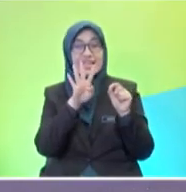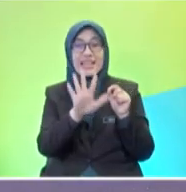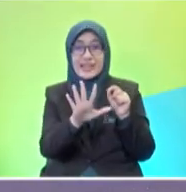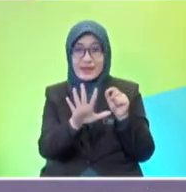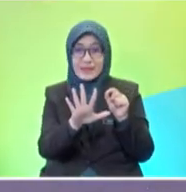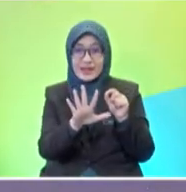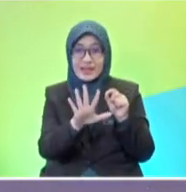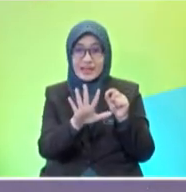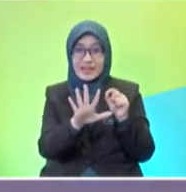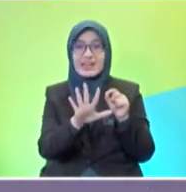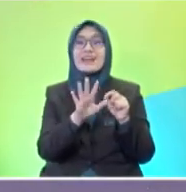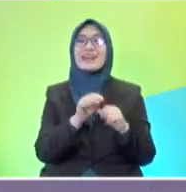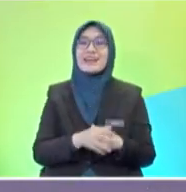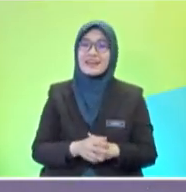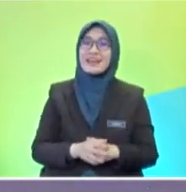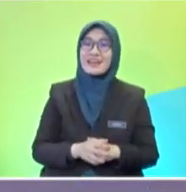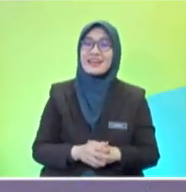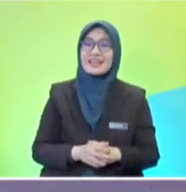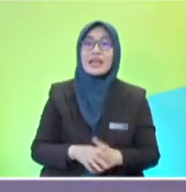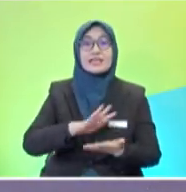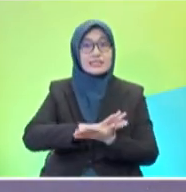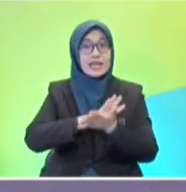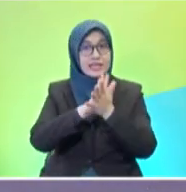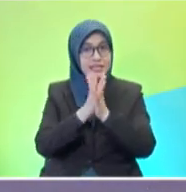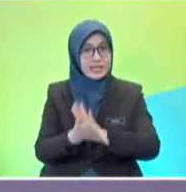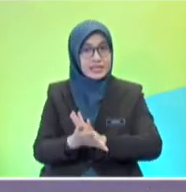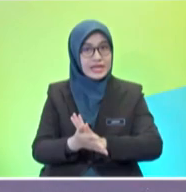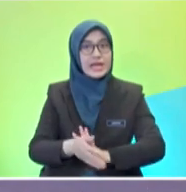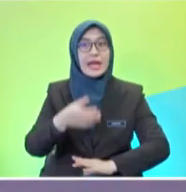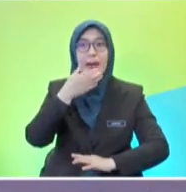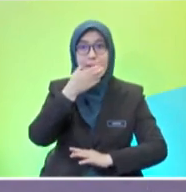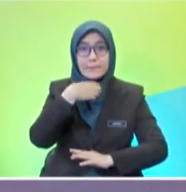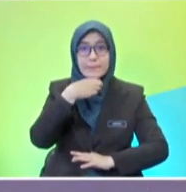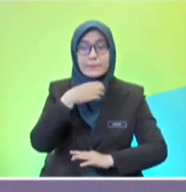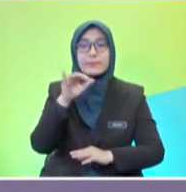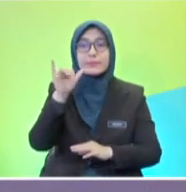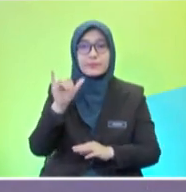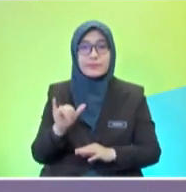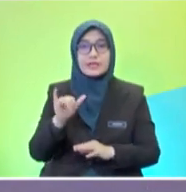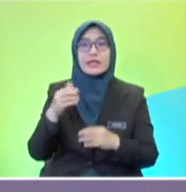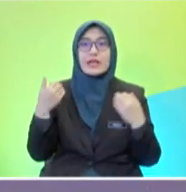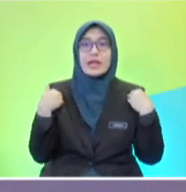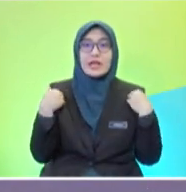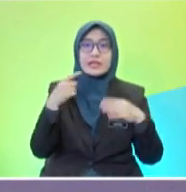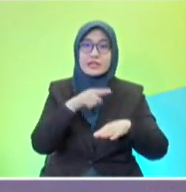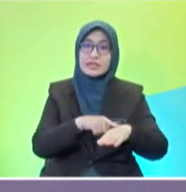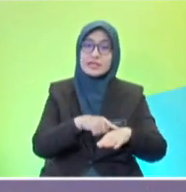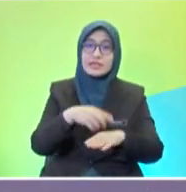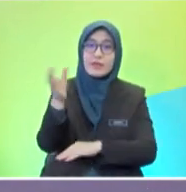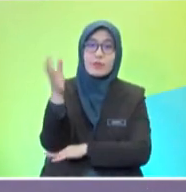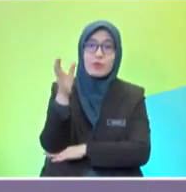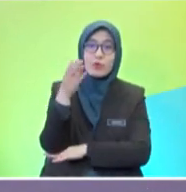5 jadi Apple yang ada dekat buku itu semakin